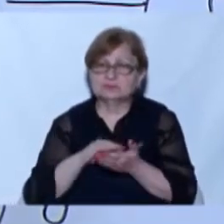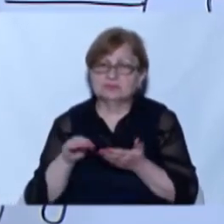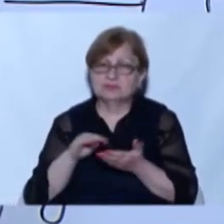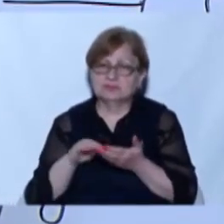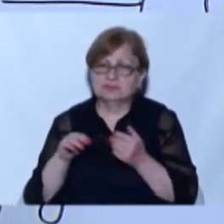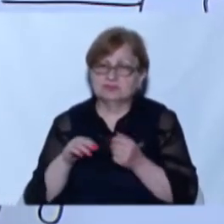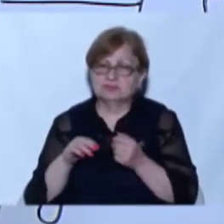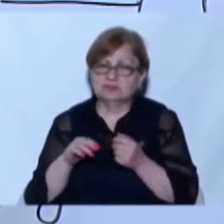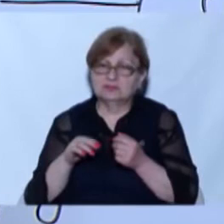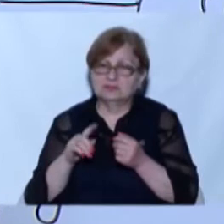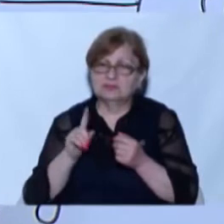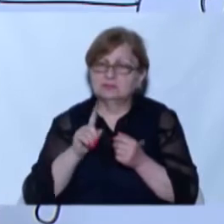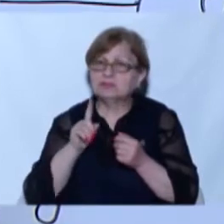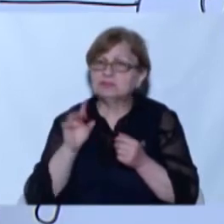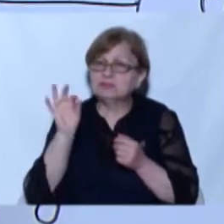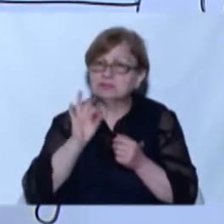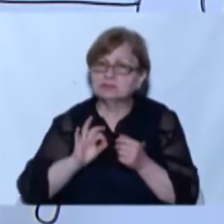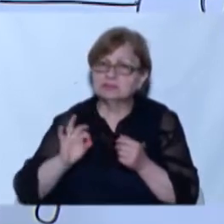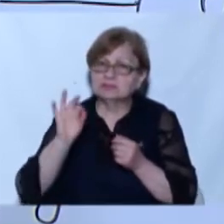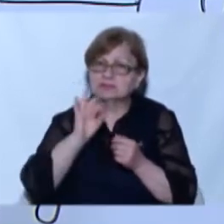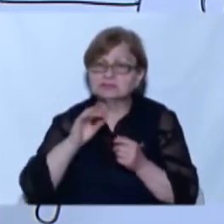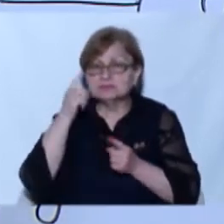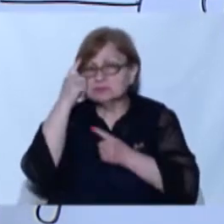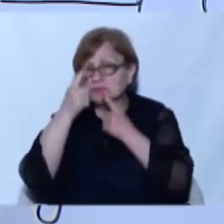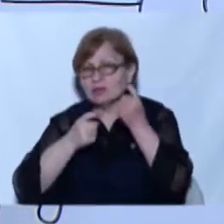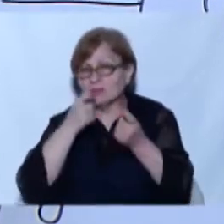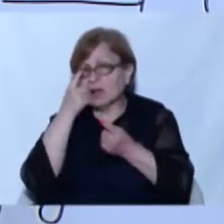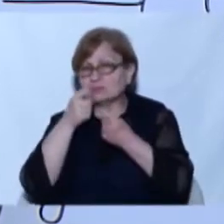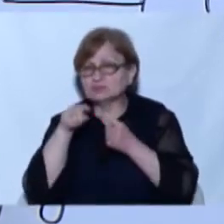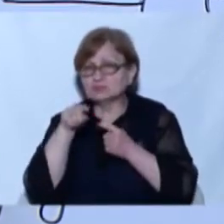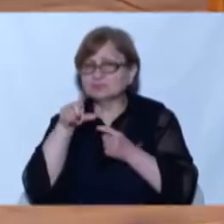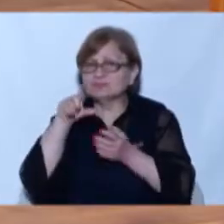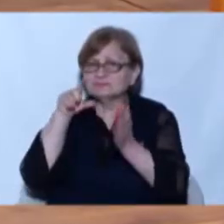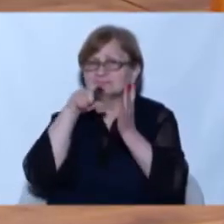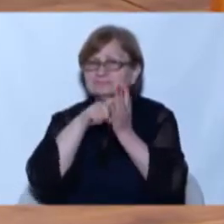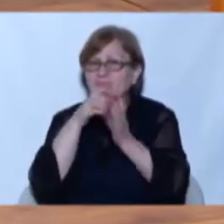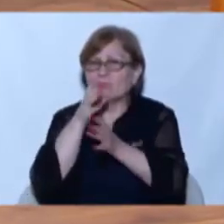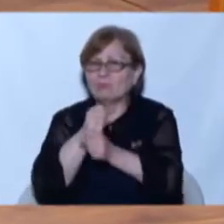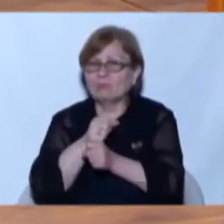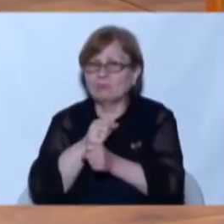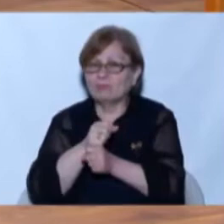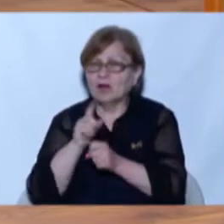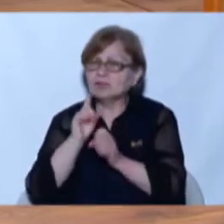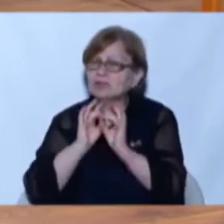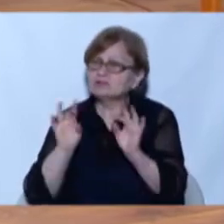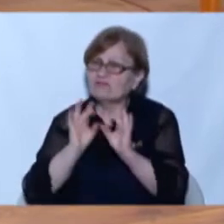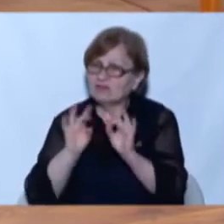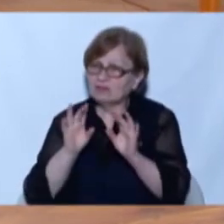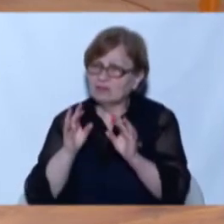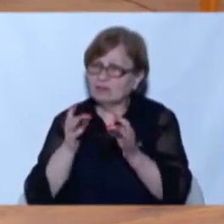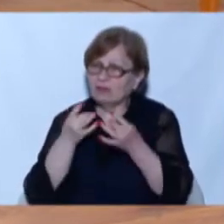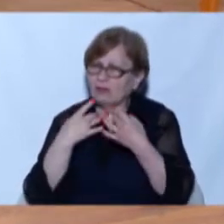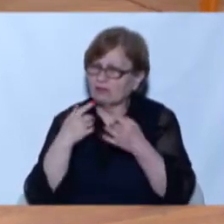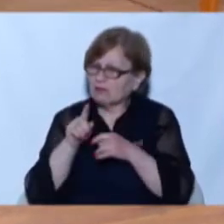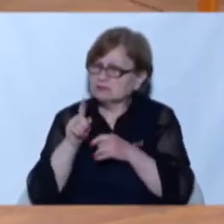დაწერეთ, რის შესახებ გამცნობთ ეს ეპიზოდი. Რას გვიყვება